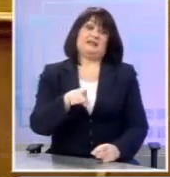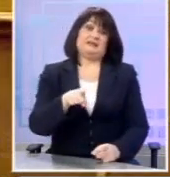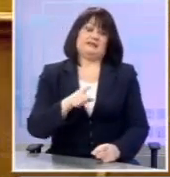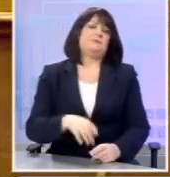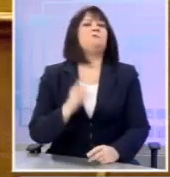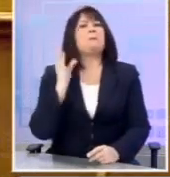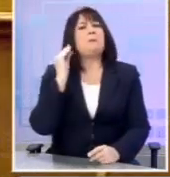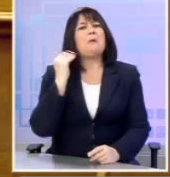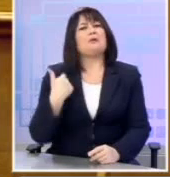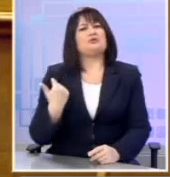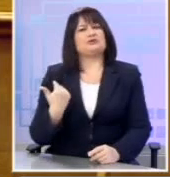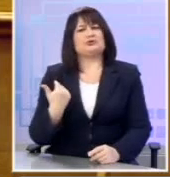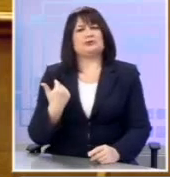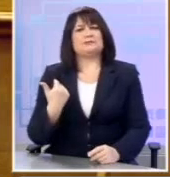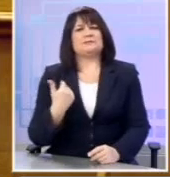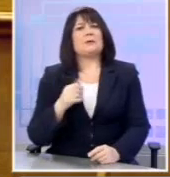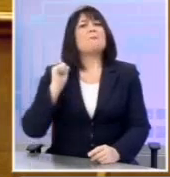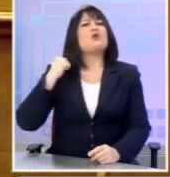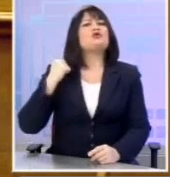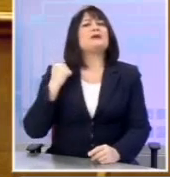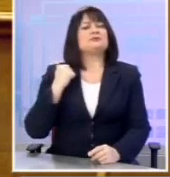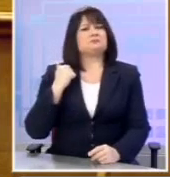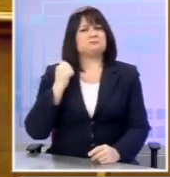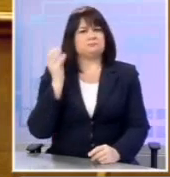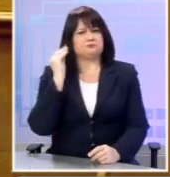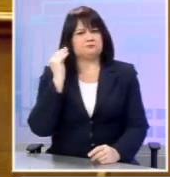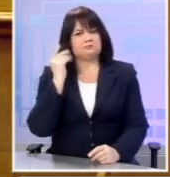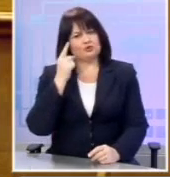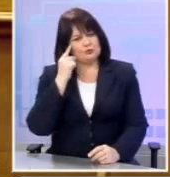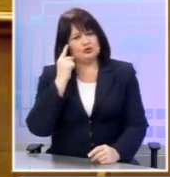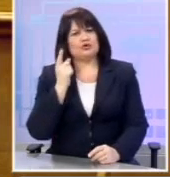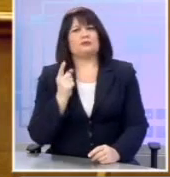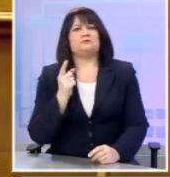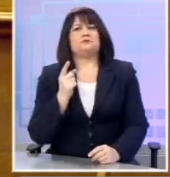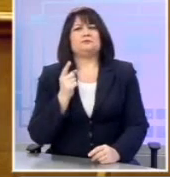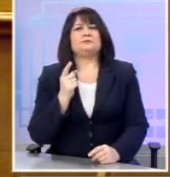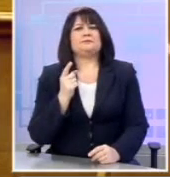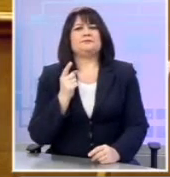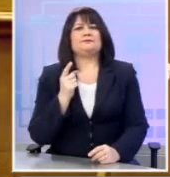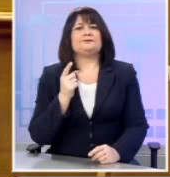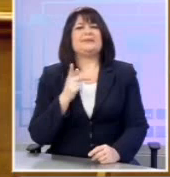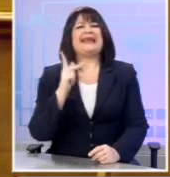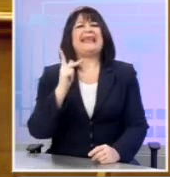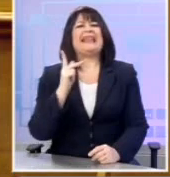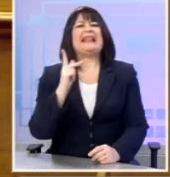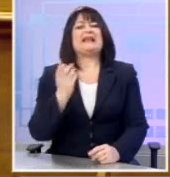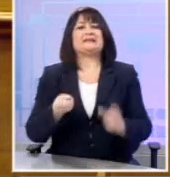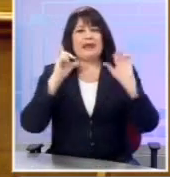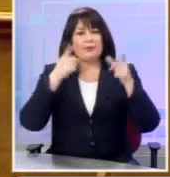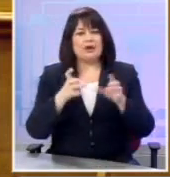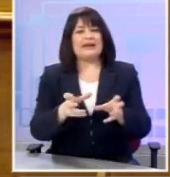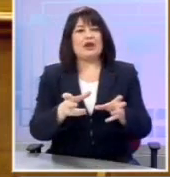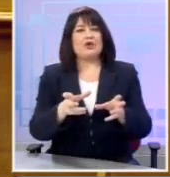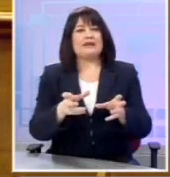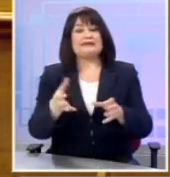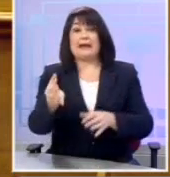Άκουσα μάλιστα προχθές, αν δεν κάνω λάθος, ο κύριος Κικίλιας ήταν σε ένα τηλεοπτικό σταθμό, ο οποίος